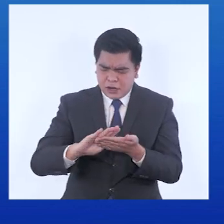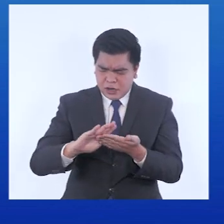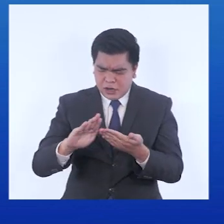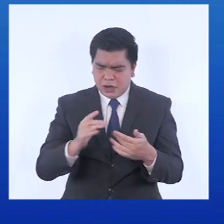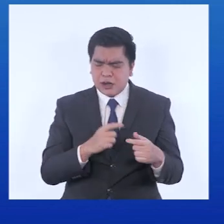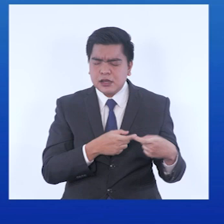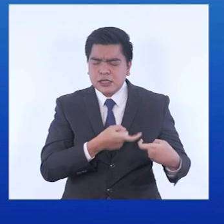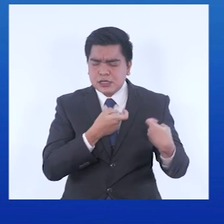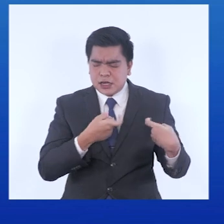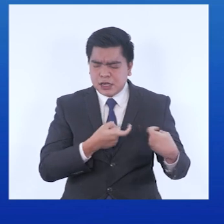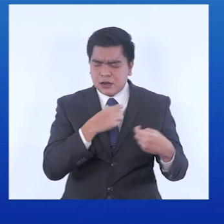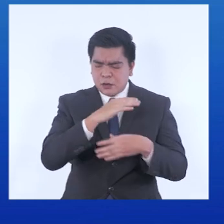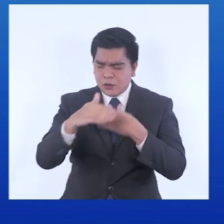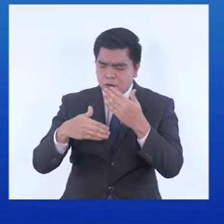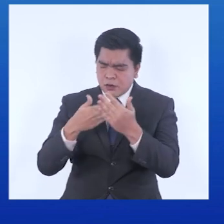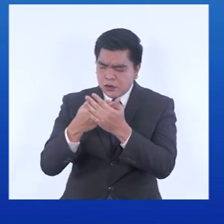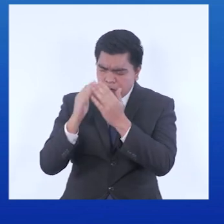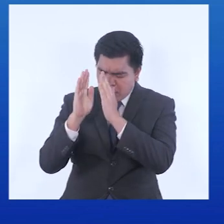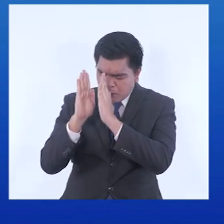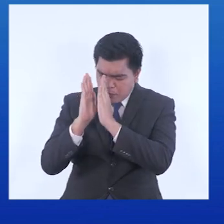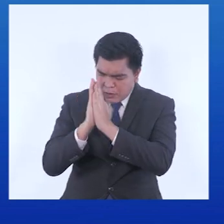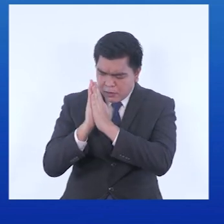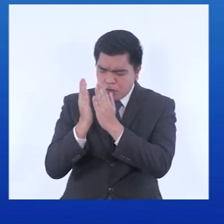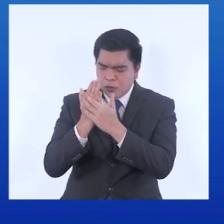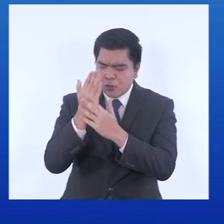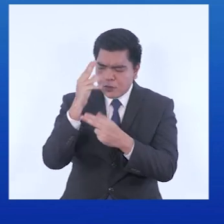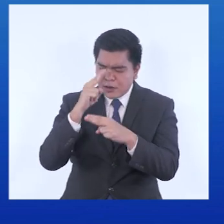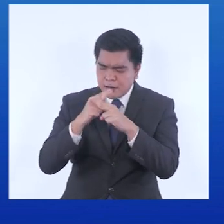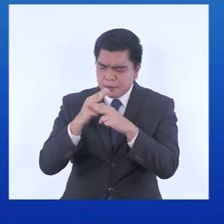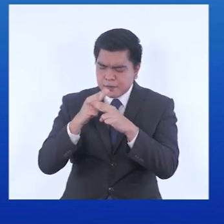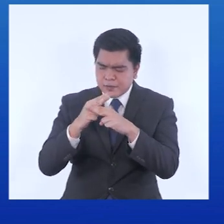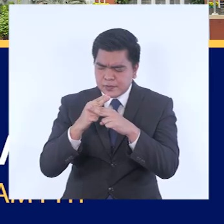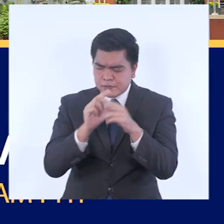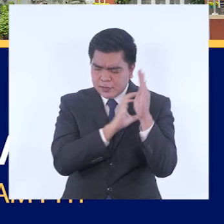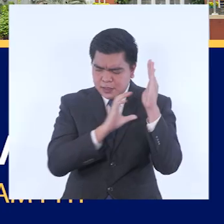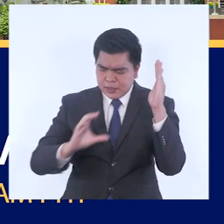naming hinihiling sa pangalan po ng aming Panginoong Hesukristo. Amen.